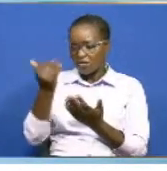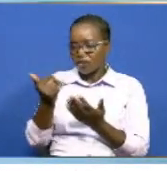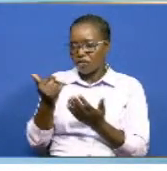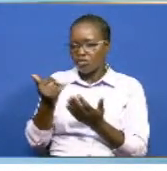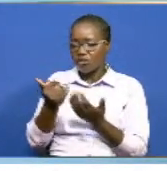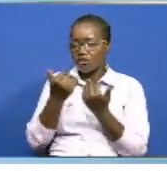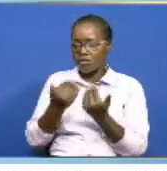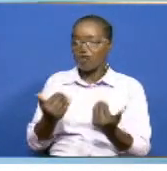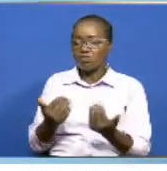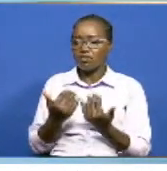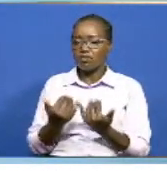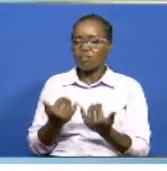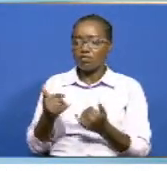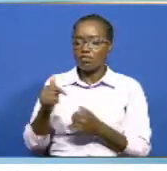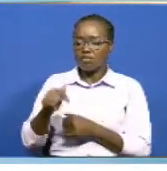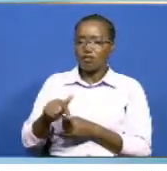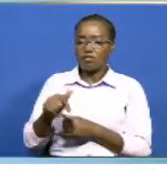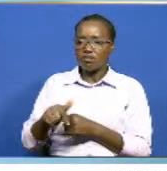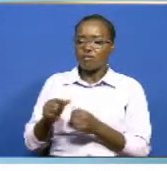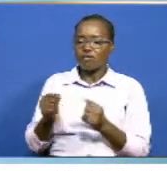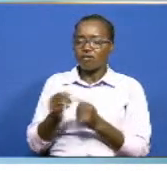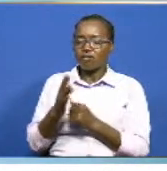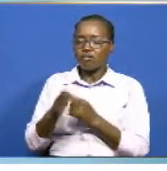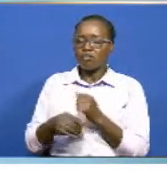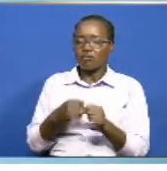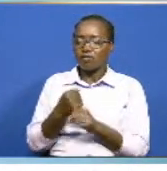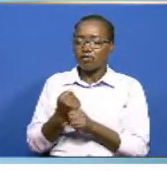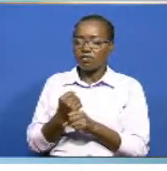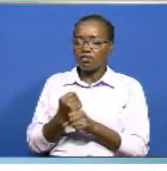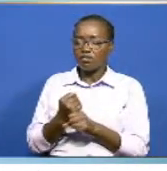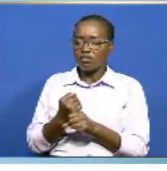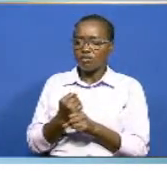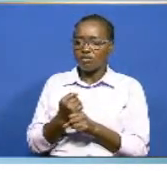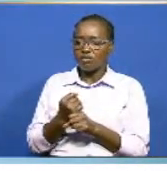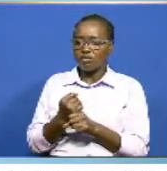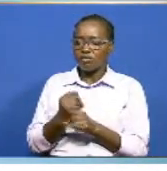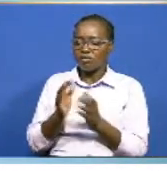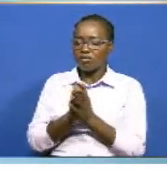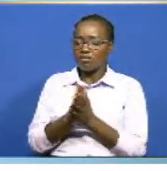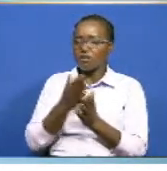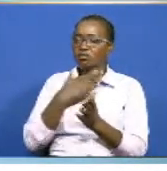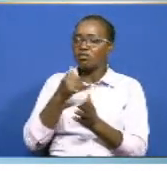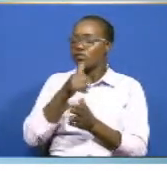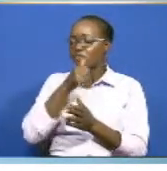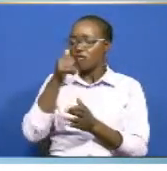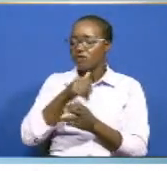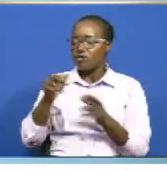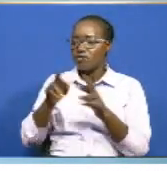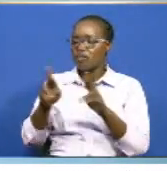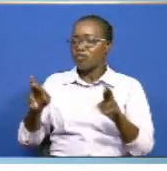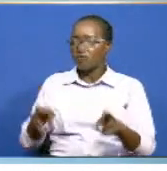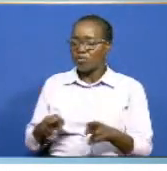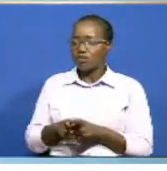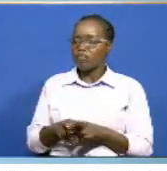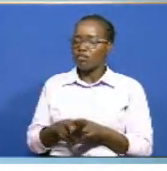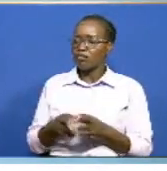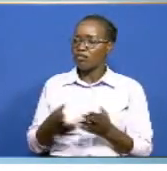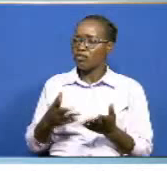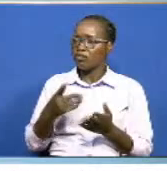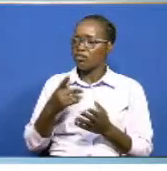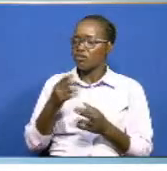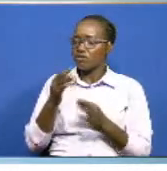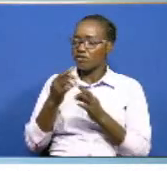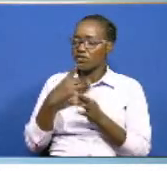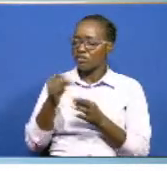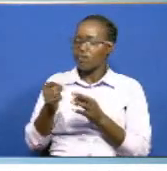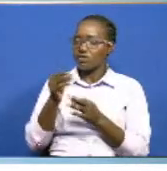watoto wa siku hizi mtu akifika miaka 14 anaanza kuambia mzazi naomba nikuwe na rununu yangu ya binafsi na mimi niweze kufanya nini kutumia. So akifanya ile